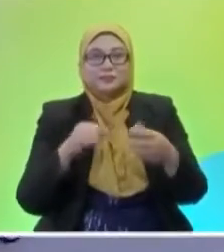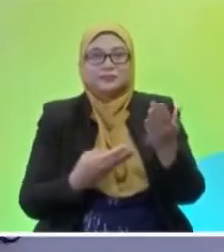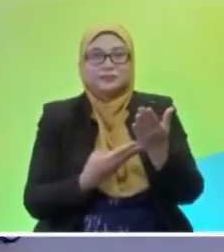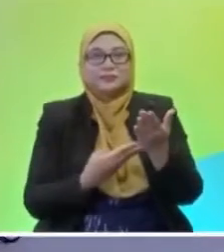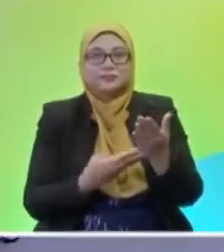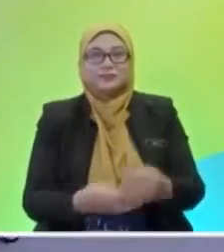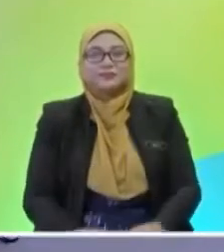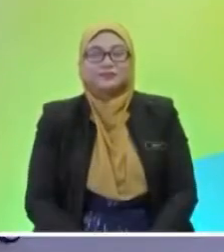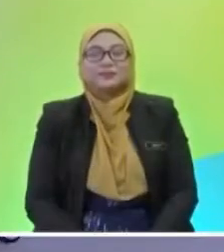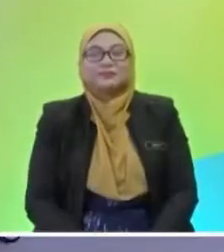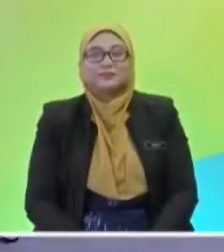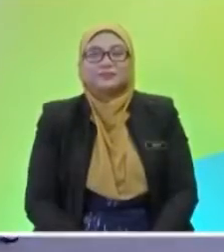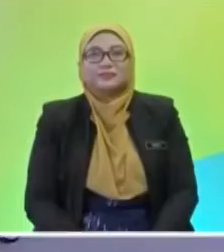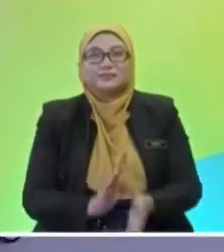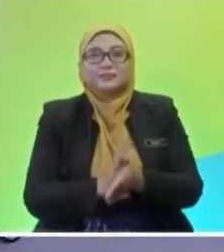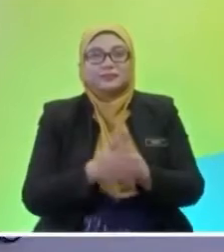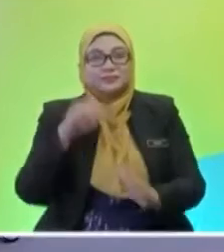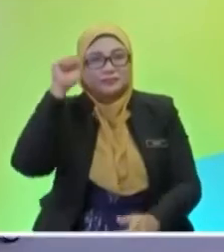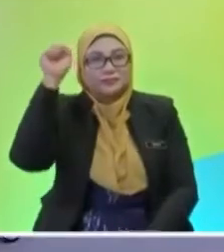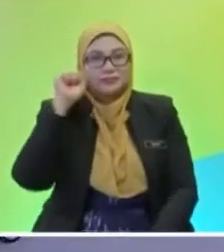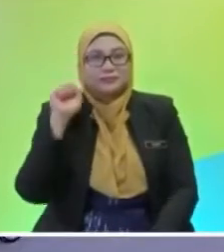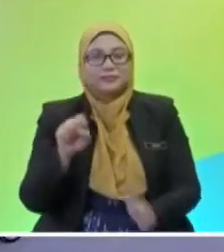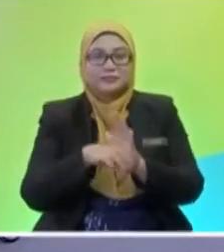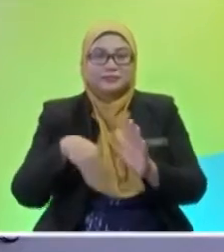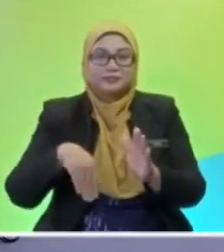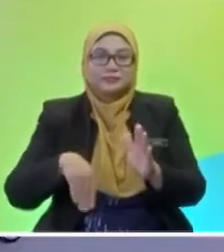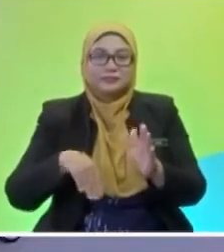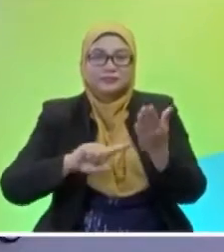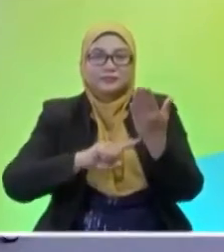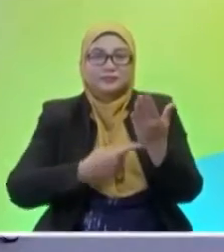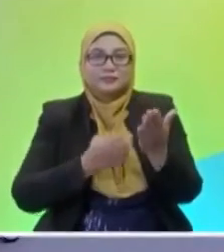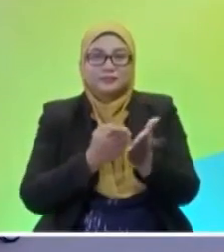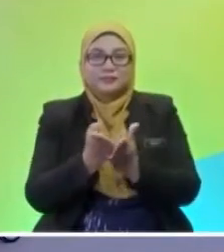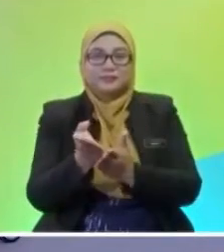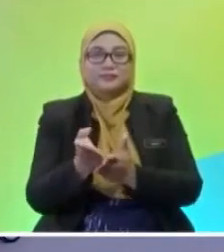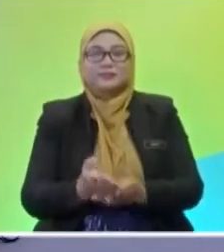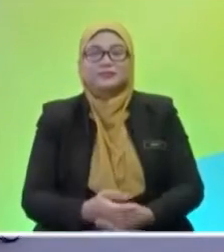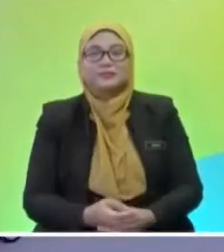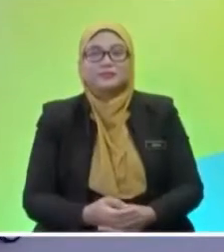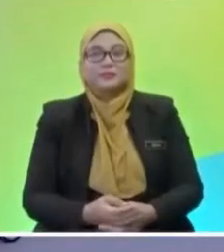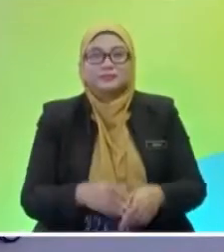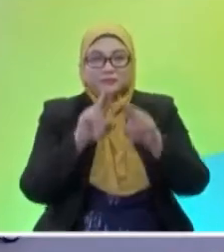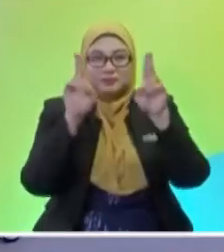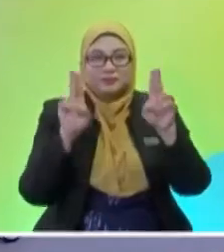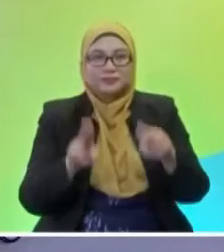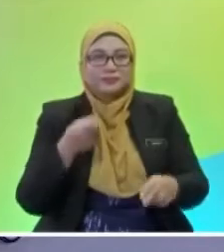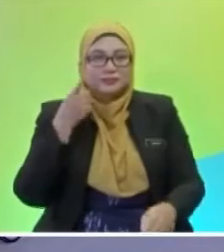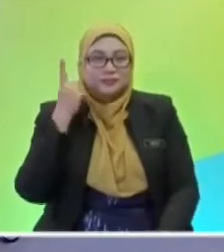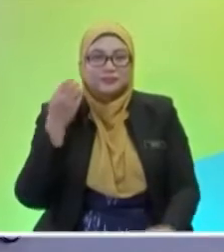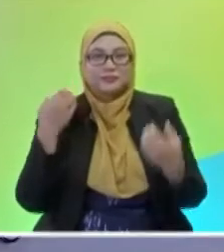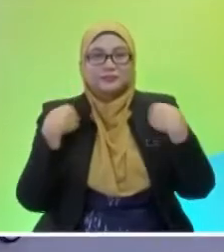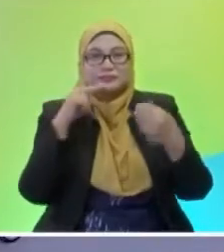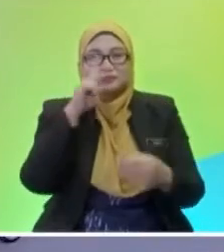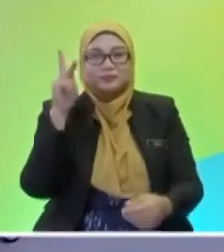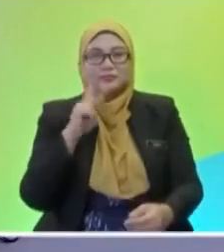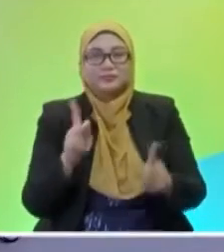Okey. Jadi Syafiqah, sebelum kita mulakan seterusnya ialah kita kena uji terlebih dahulu. Adakah kereta kawalan jauh kita ni